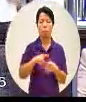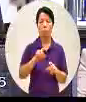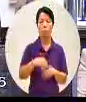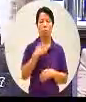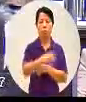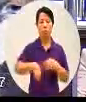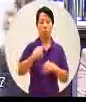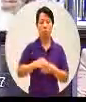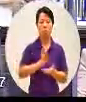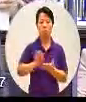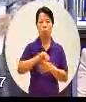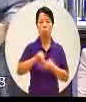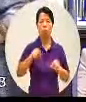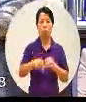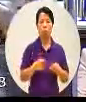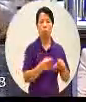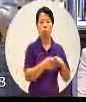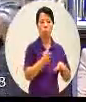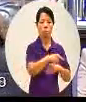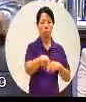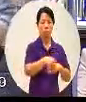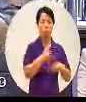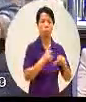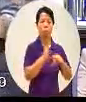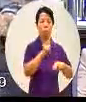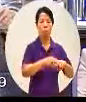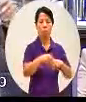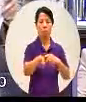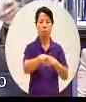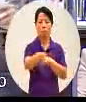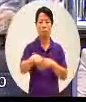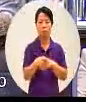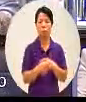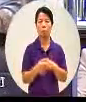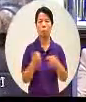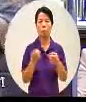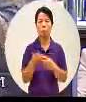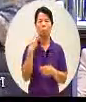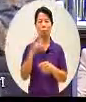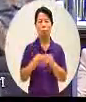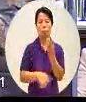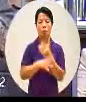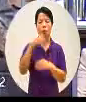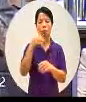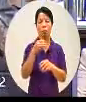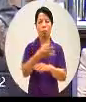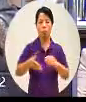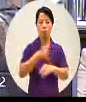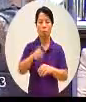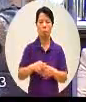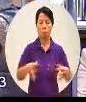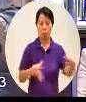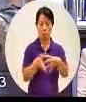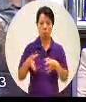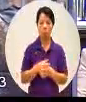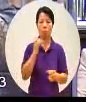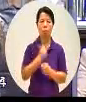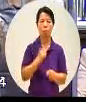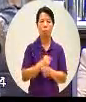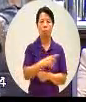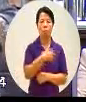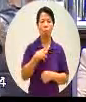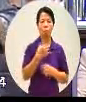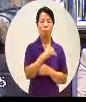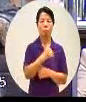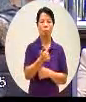的所在是公共设施，有的所在是制洪池，用这样一并来处理。那我感觉委员非常关